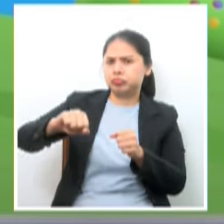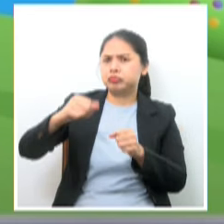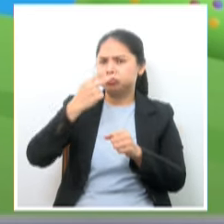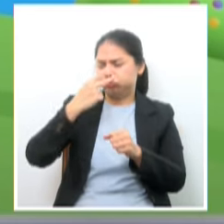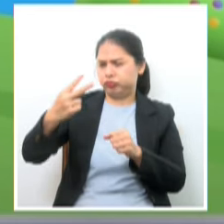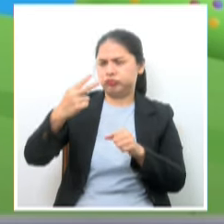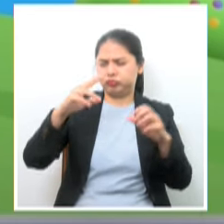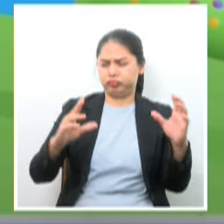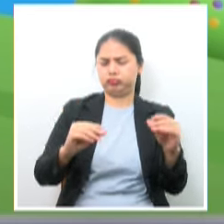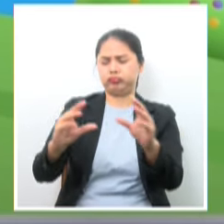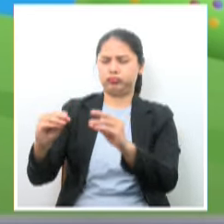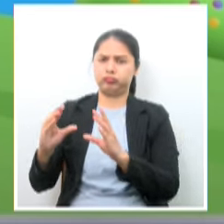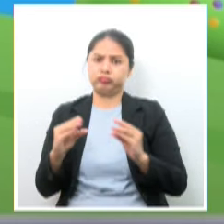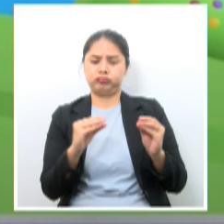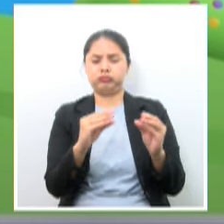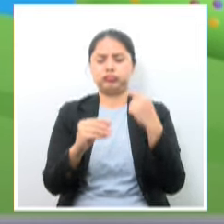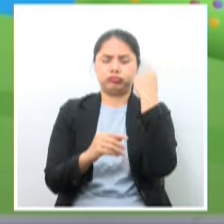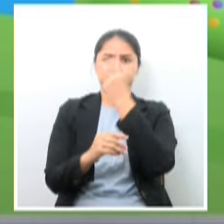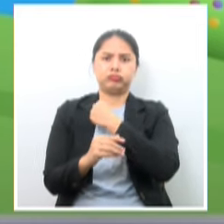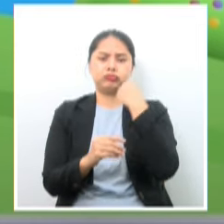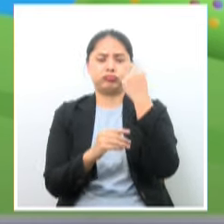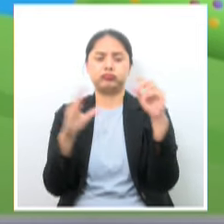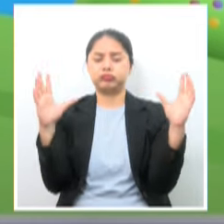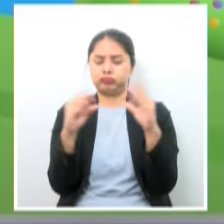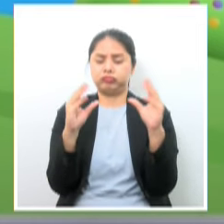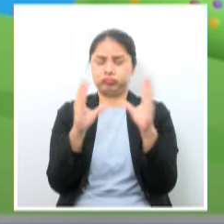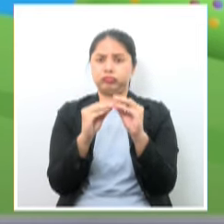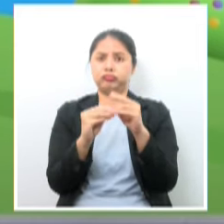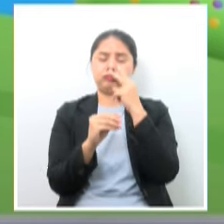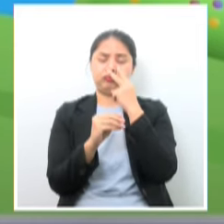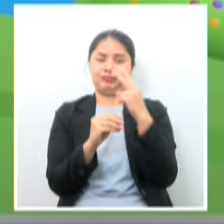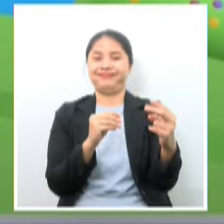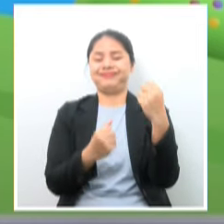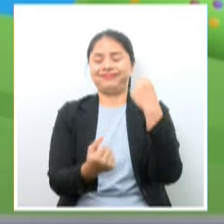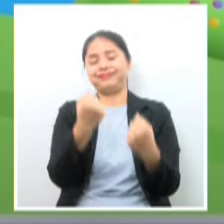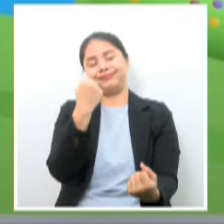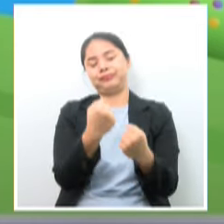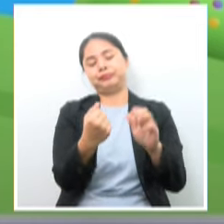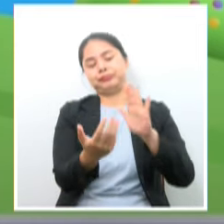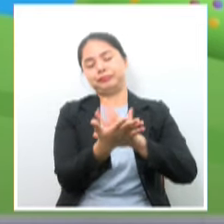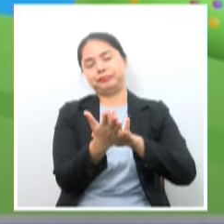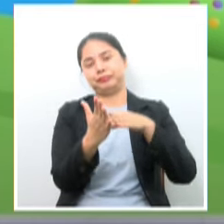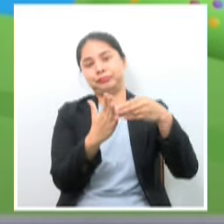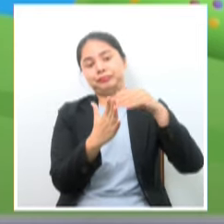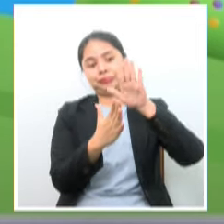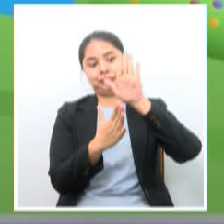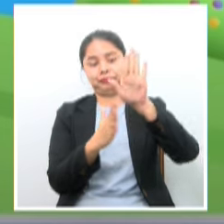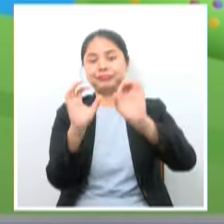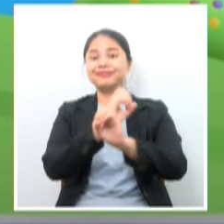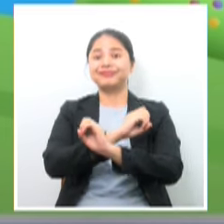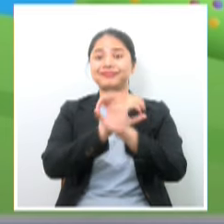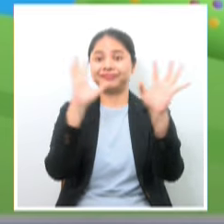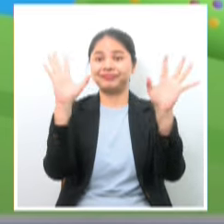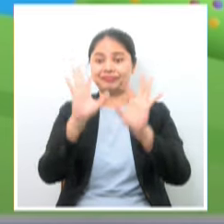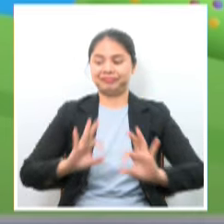านประชุมพนักงานขับรถต้องการเข้าใจว่าขับรถสัญลักษณ์ของรถนะครับต้องมีความปลอดภัยที่สำคัญต้อง